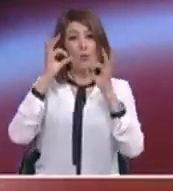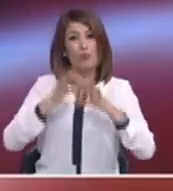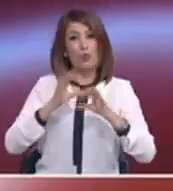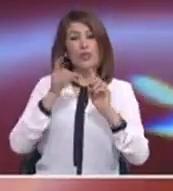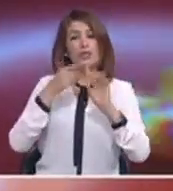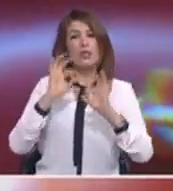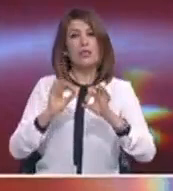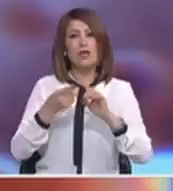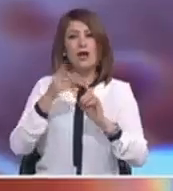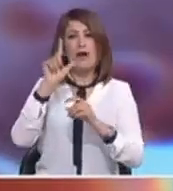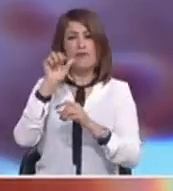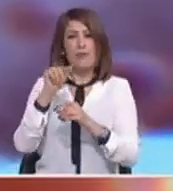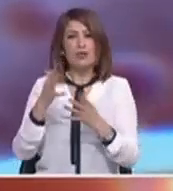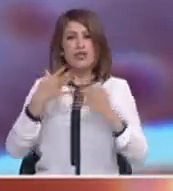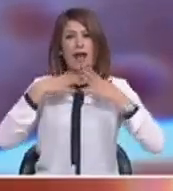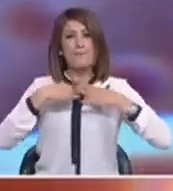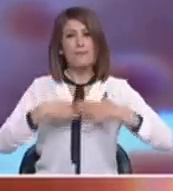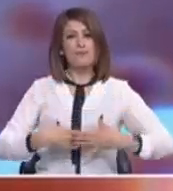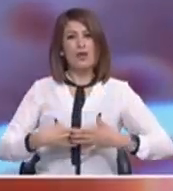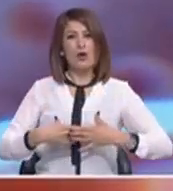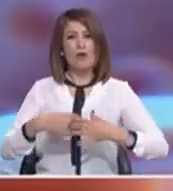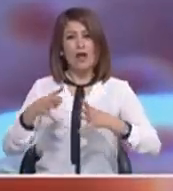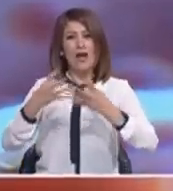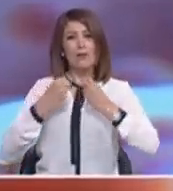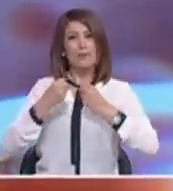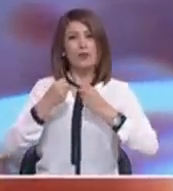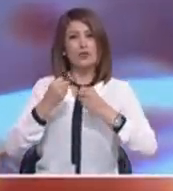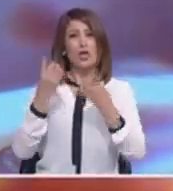يعني القول نبدا مع اه